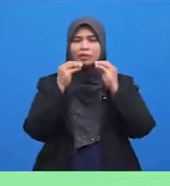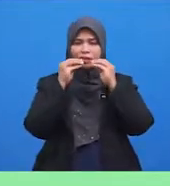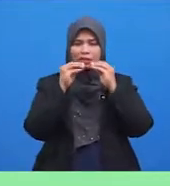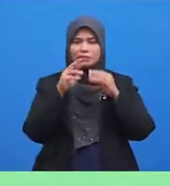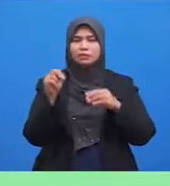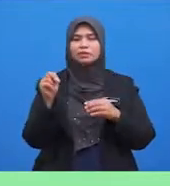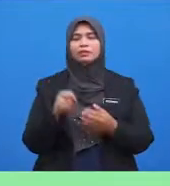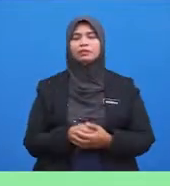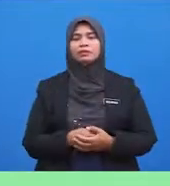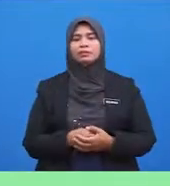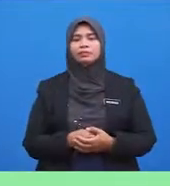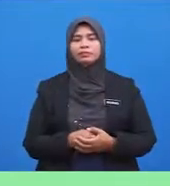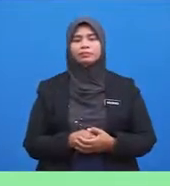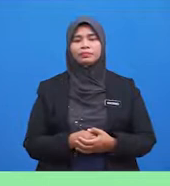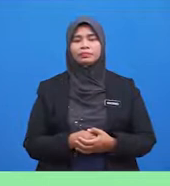mengajar.